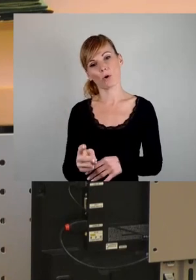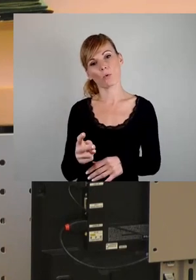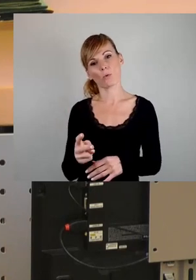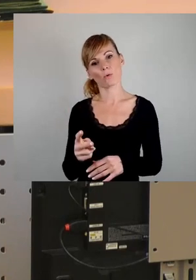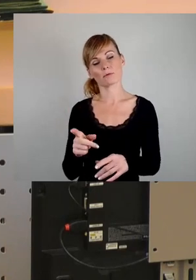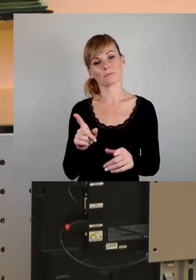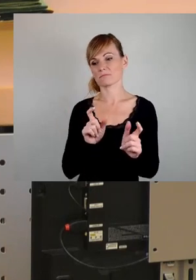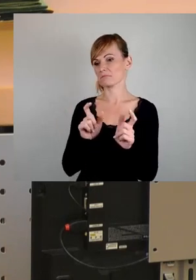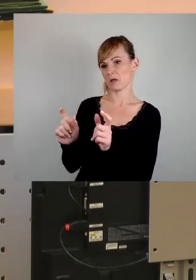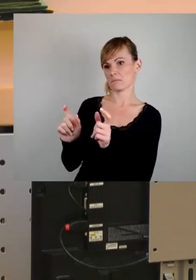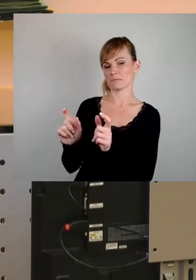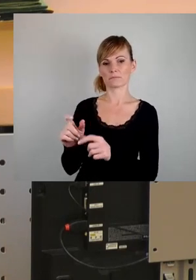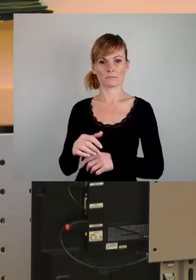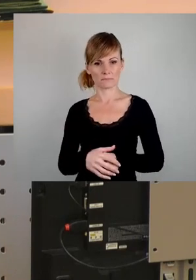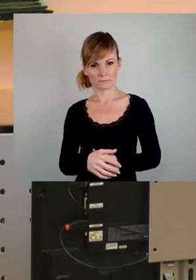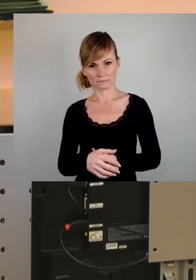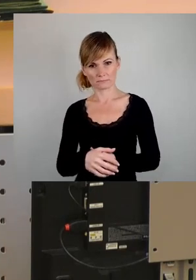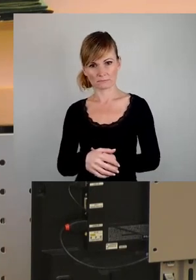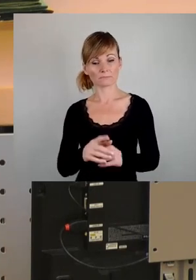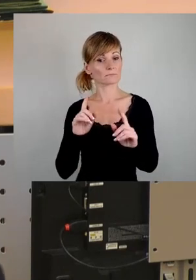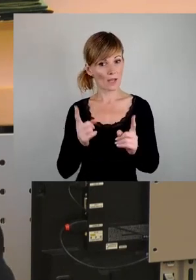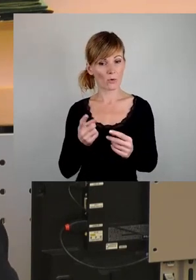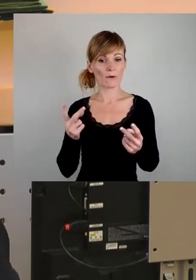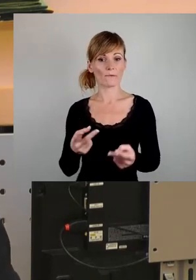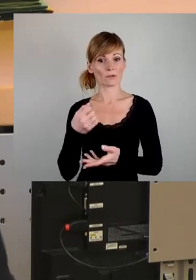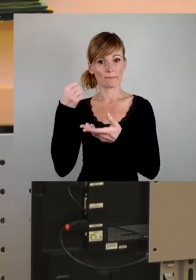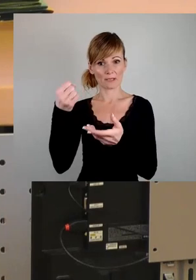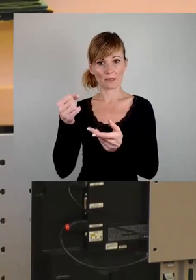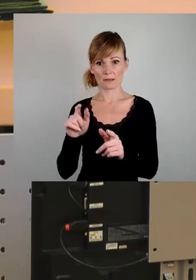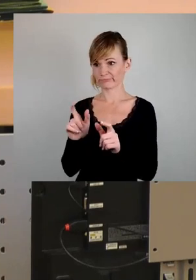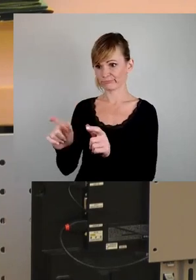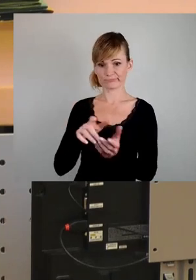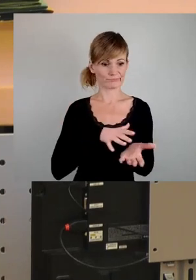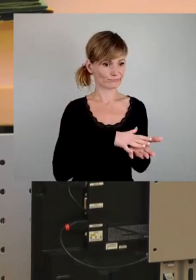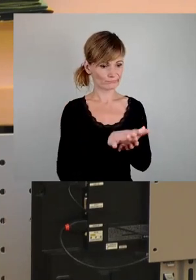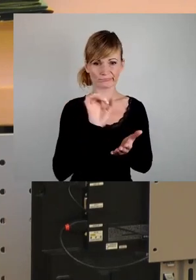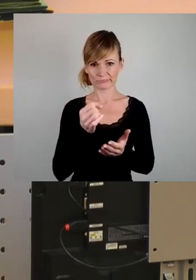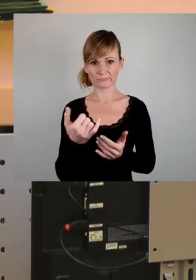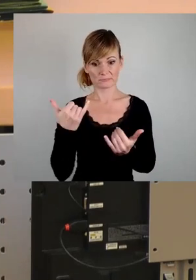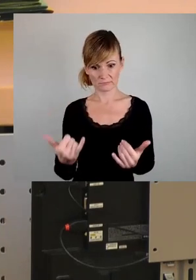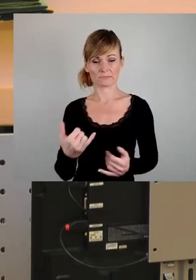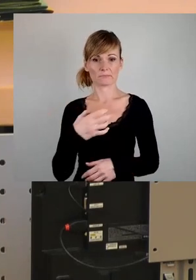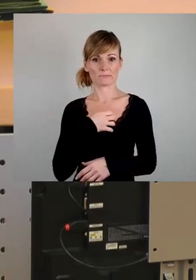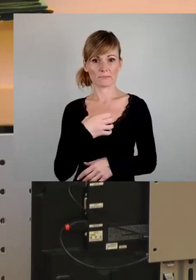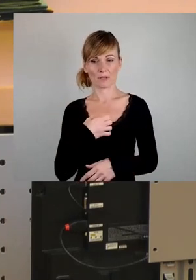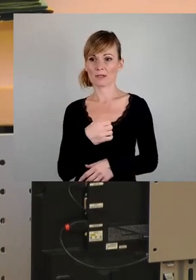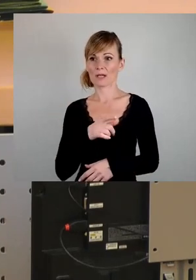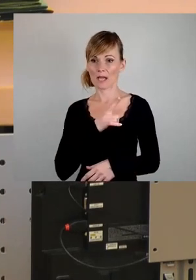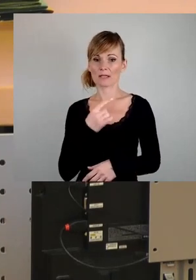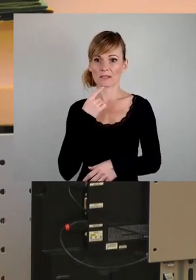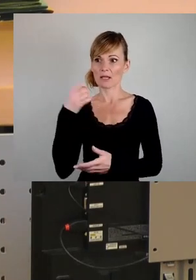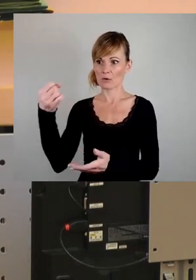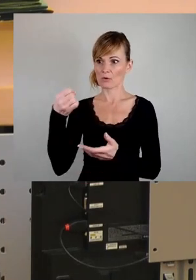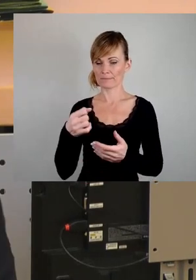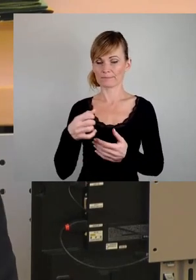hat, wovon auch Fördermittel betroffen sind, mit denen man hier in Dresden gerechnet hatte. Und